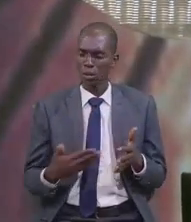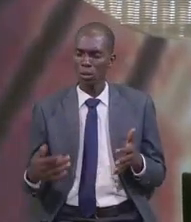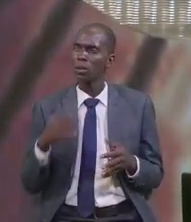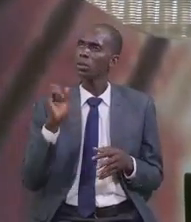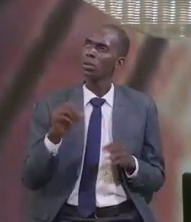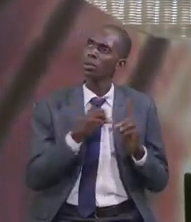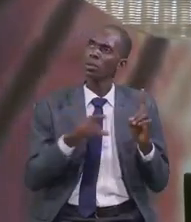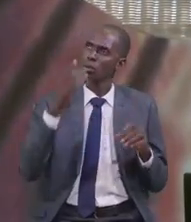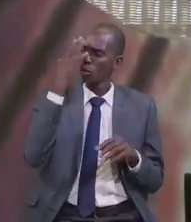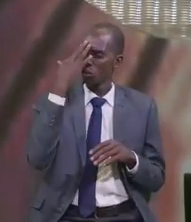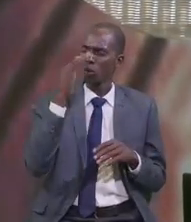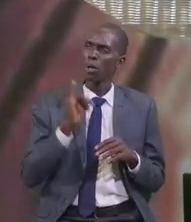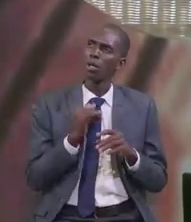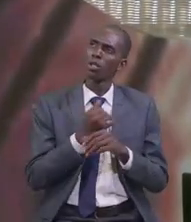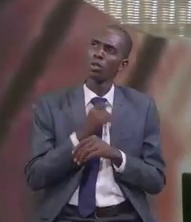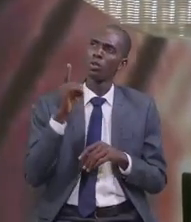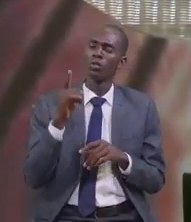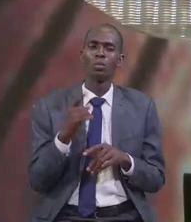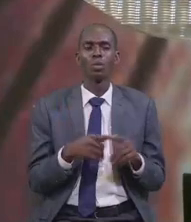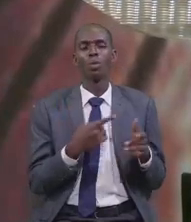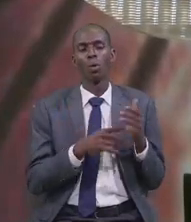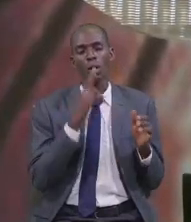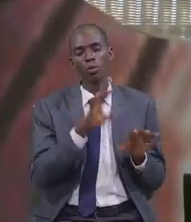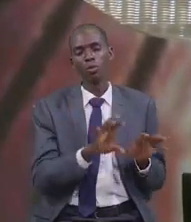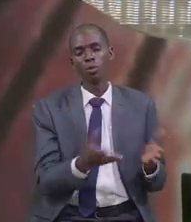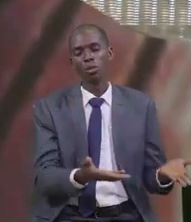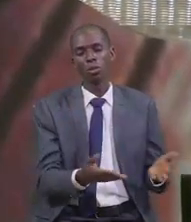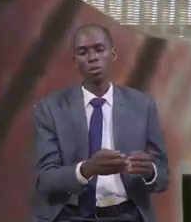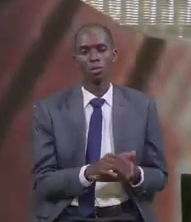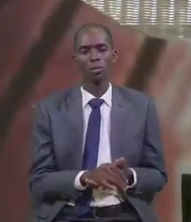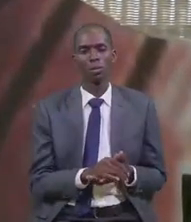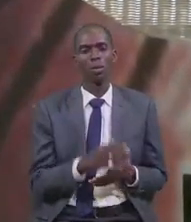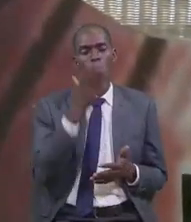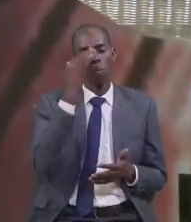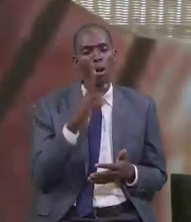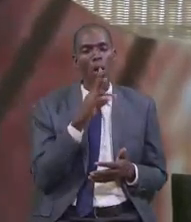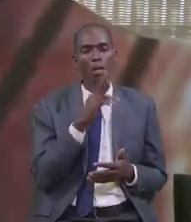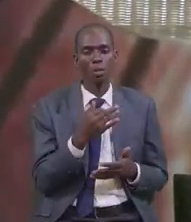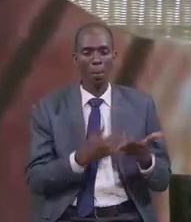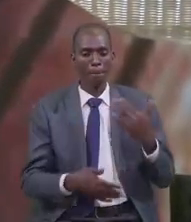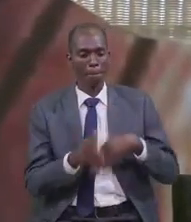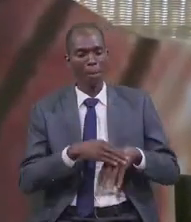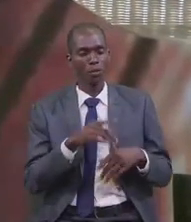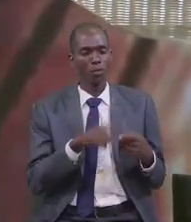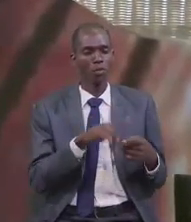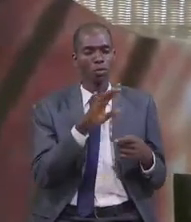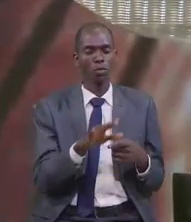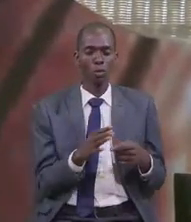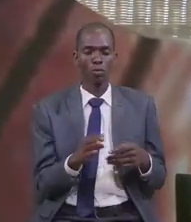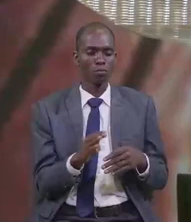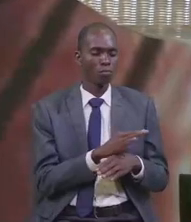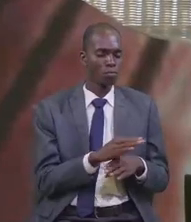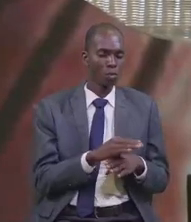t'aime. Mais qu'est-ce que tu fais ici? Pourquoi tu es revenu à tes filets? Le